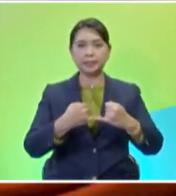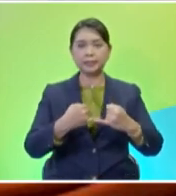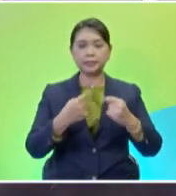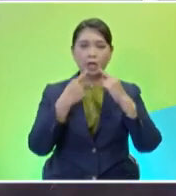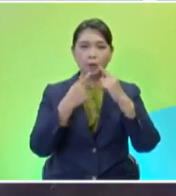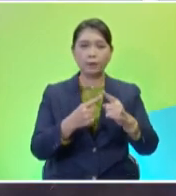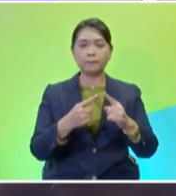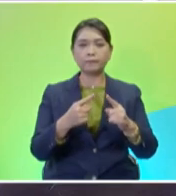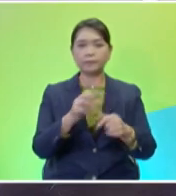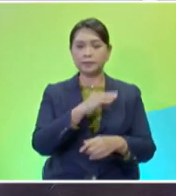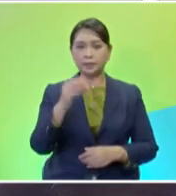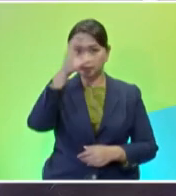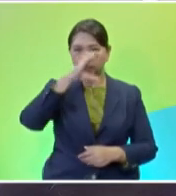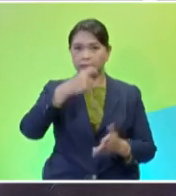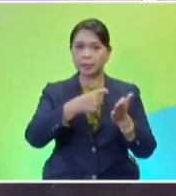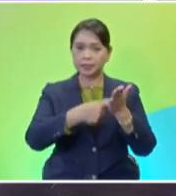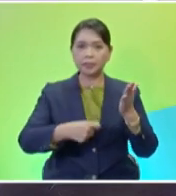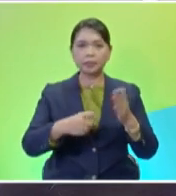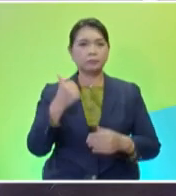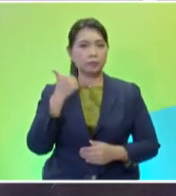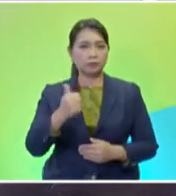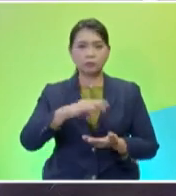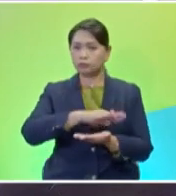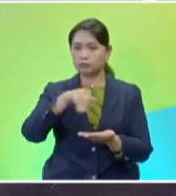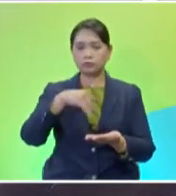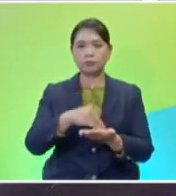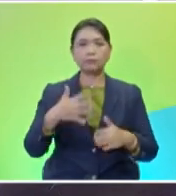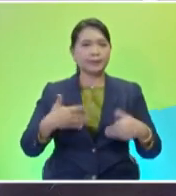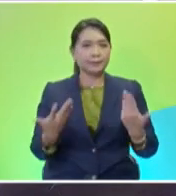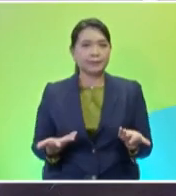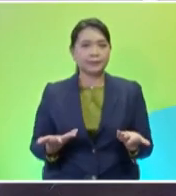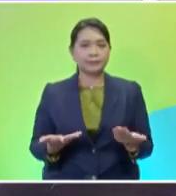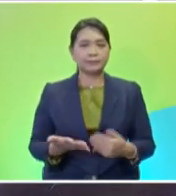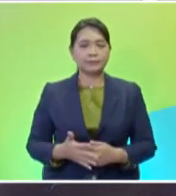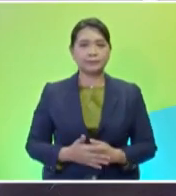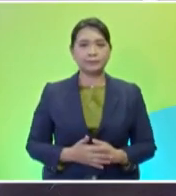berjaya mencari nilai gizi memang hebat-hebat Jadi bagaimana